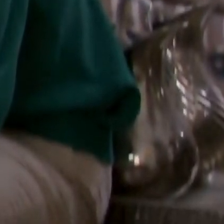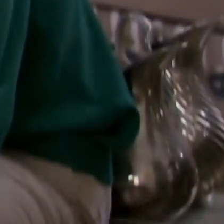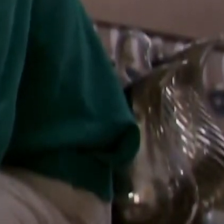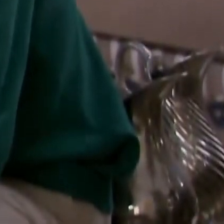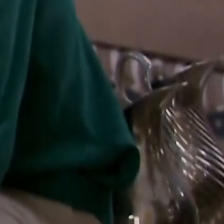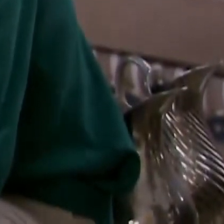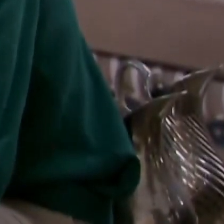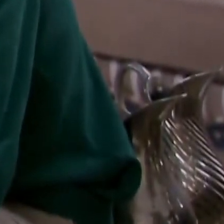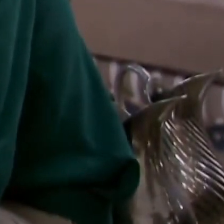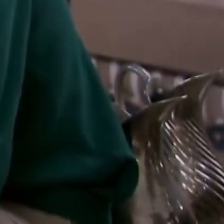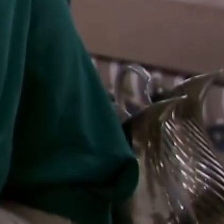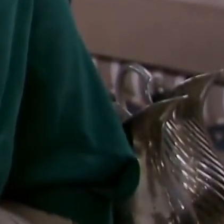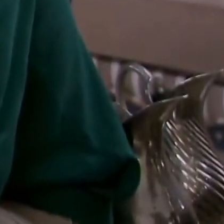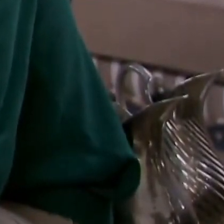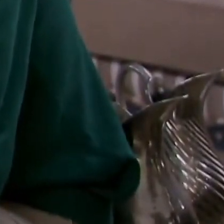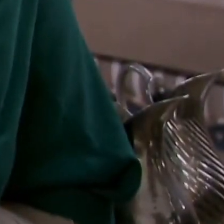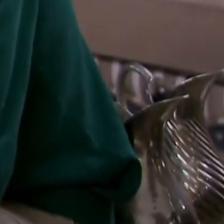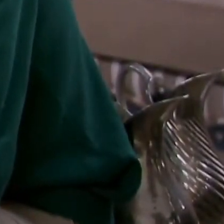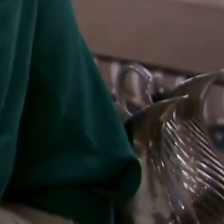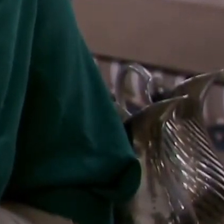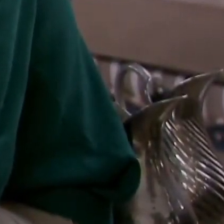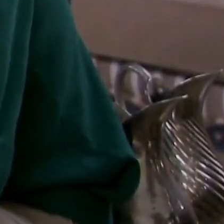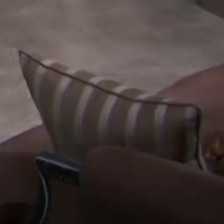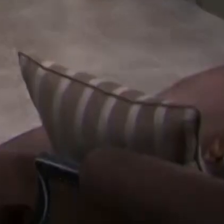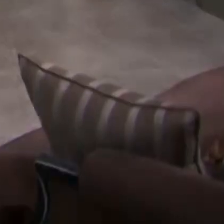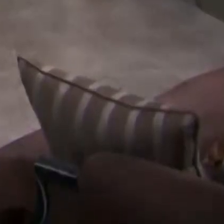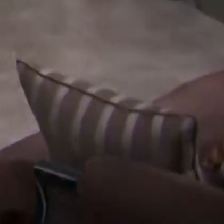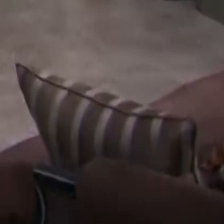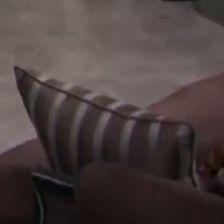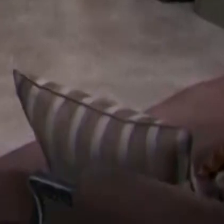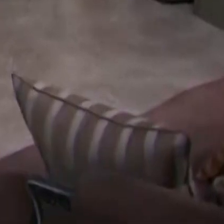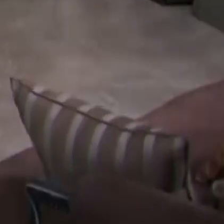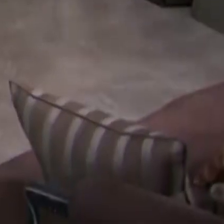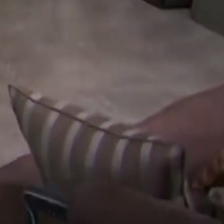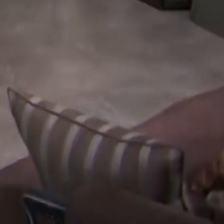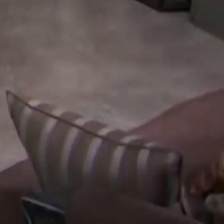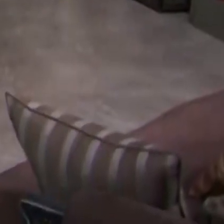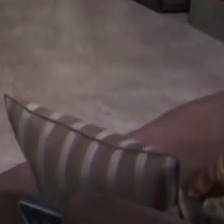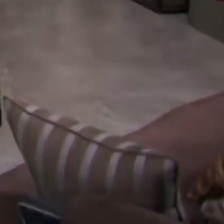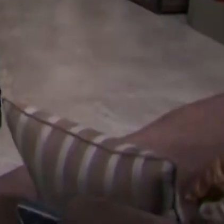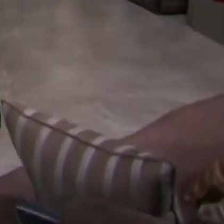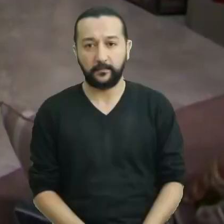Nurhan Seyfa'nın kenarına oturmuş stresle bacağını sallıyor. Sarp gelince heyecanla ayaklandı. Sarp Yusuf Yusuf.